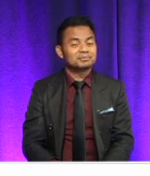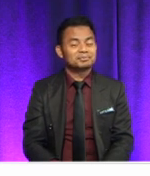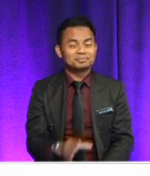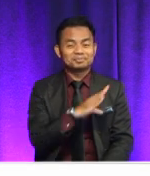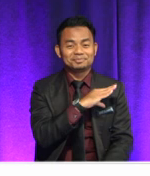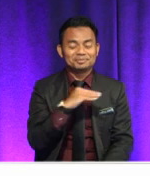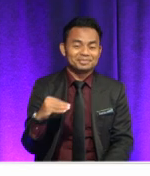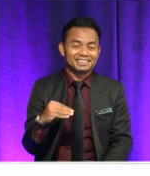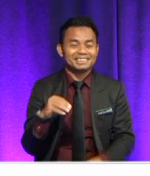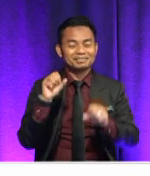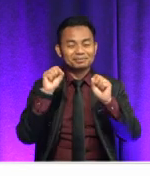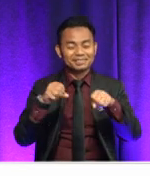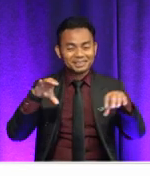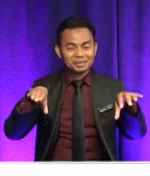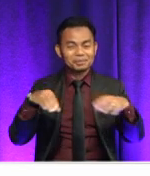juga